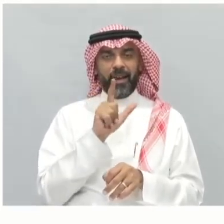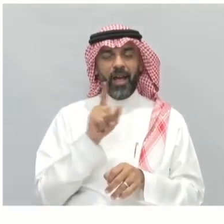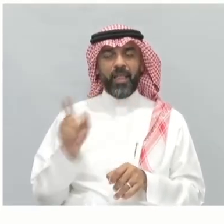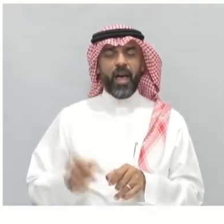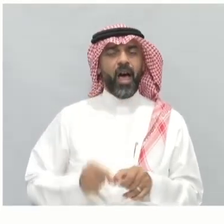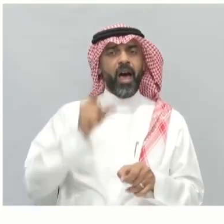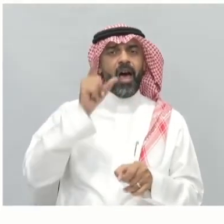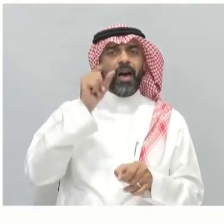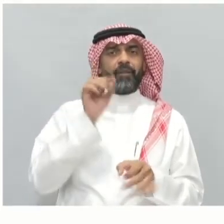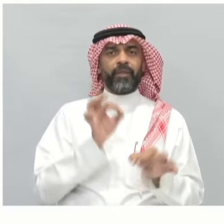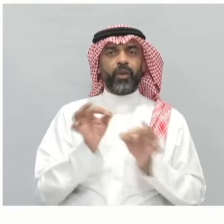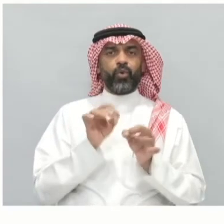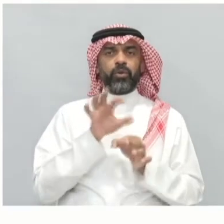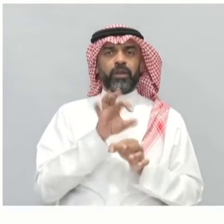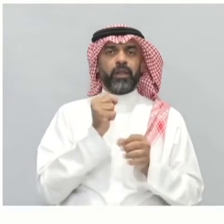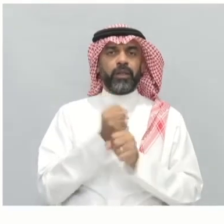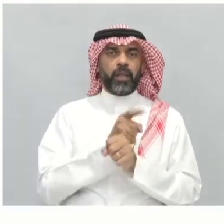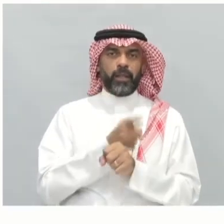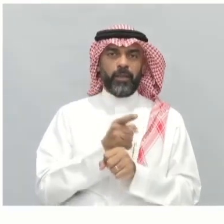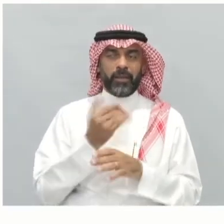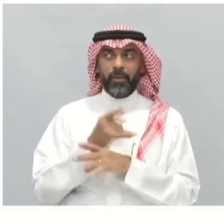هو الاستدلال منطقي